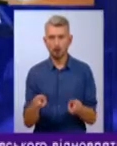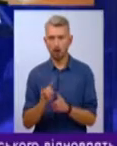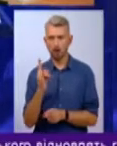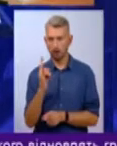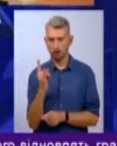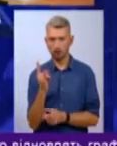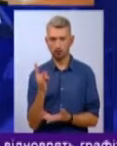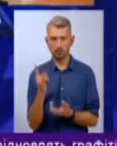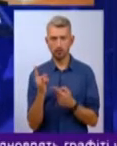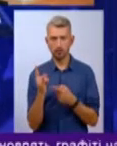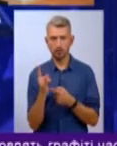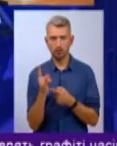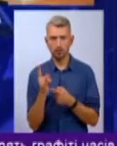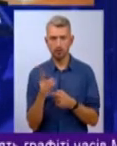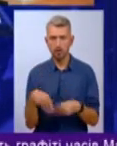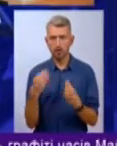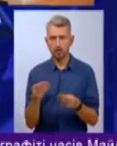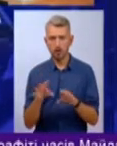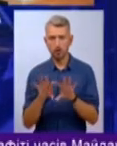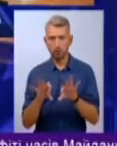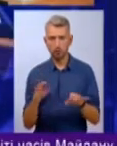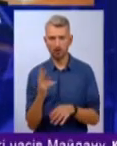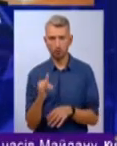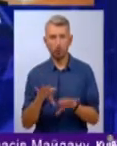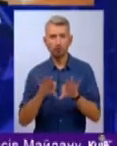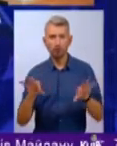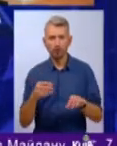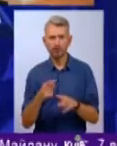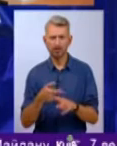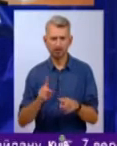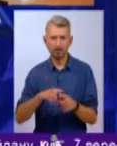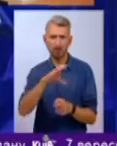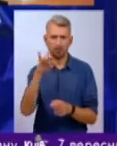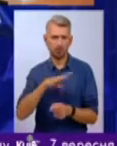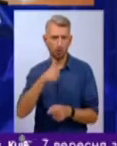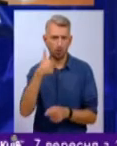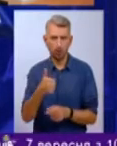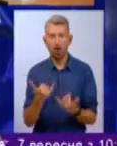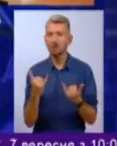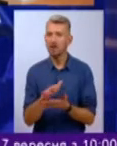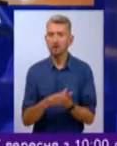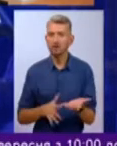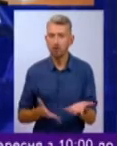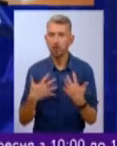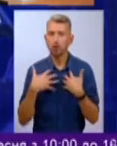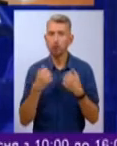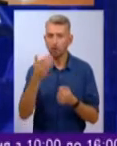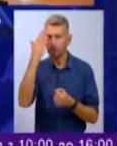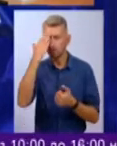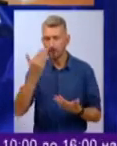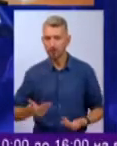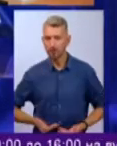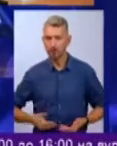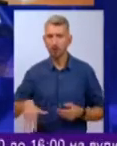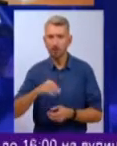дитинку давати їй сусідську? Сусідська – це була про радянській владі добре. А зараз, вибачте, здоровий спосіб життя,